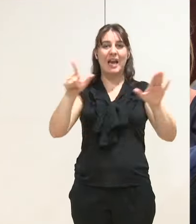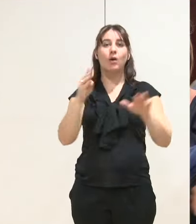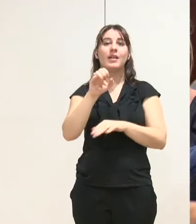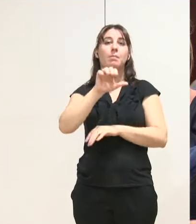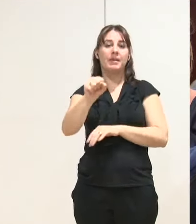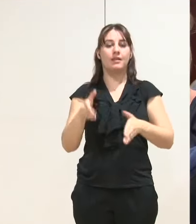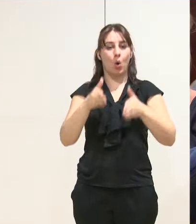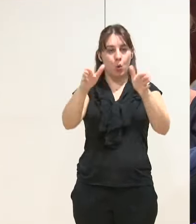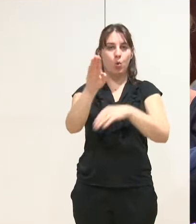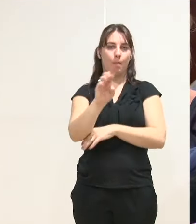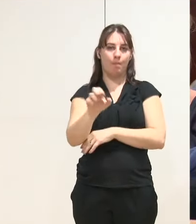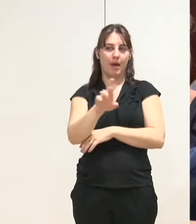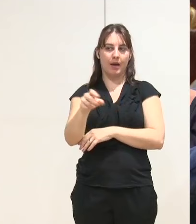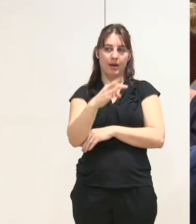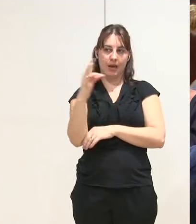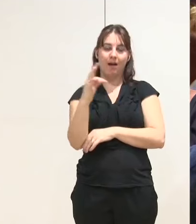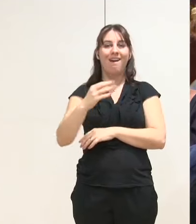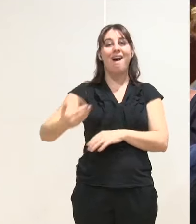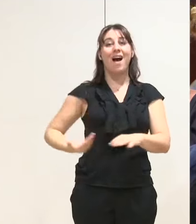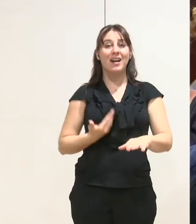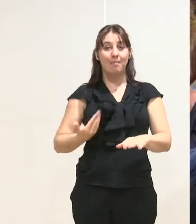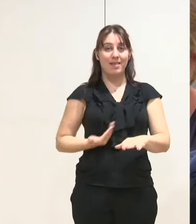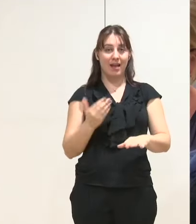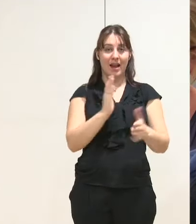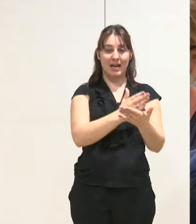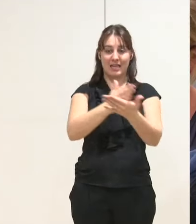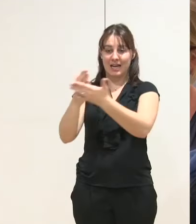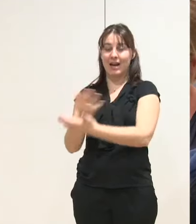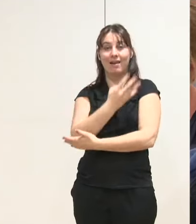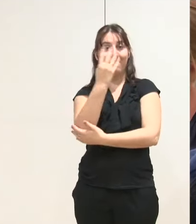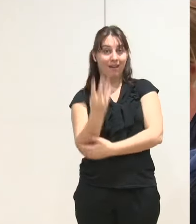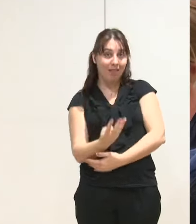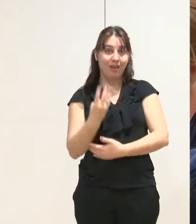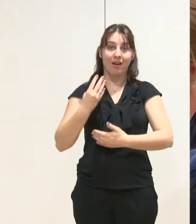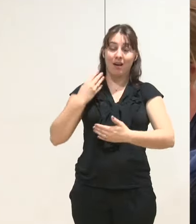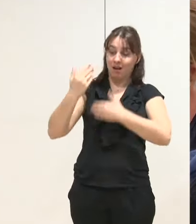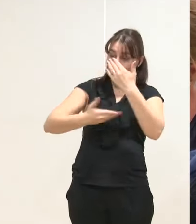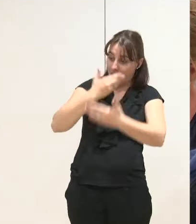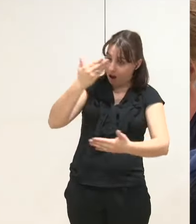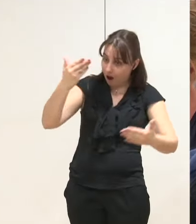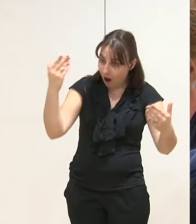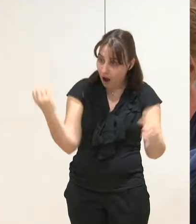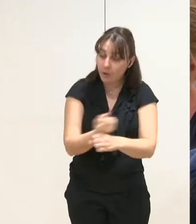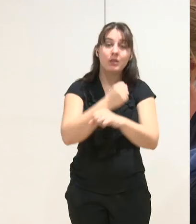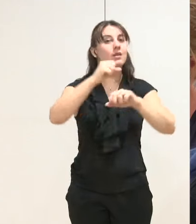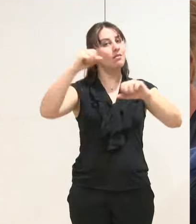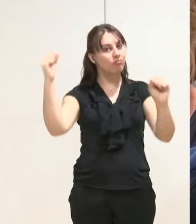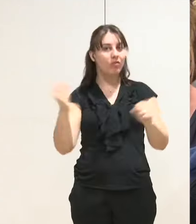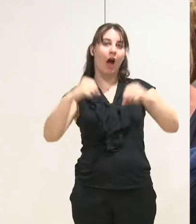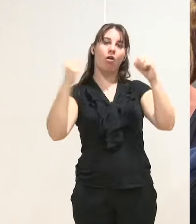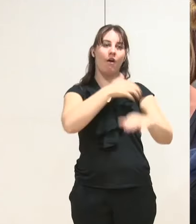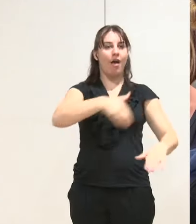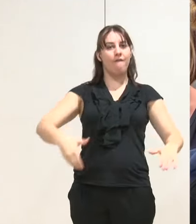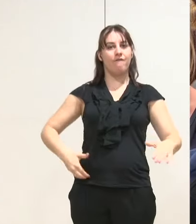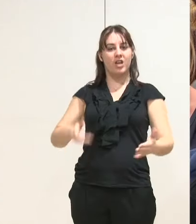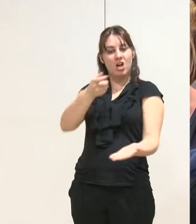quatre classes de de maternelle et la proposition et le travail a abouti à un accord pour la acquisition par la ville